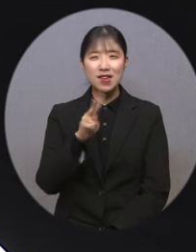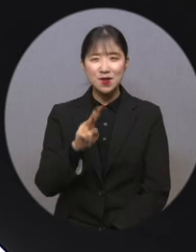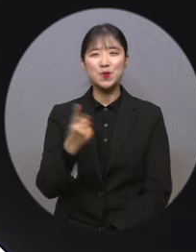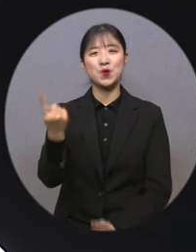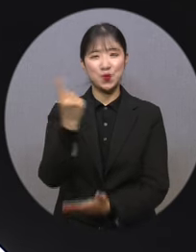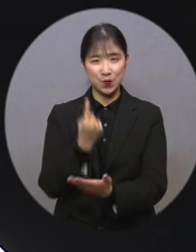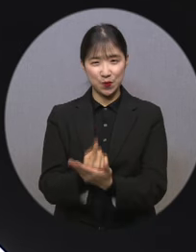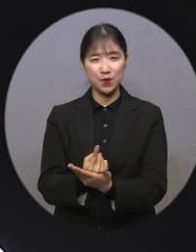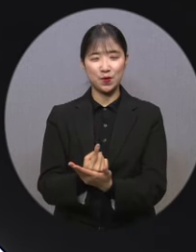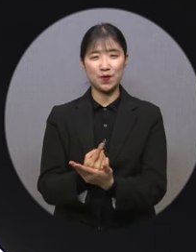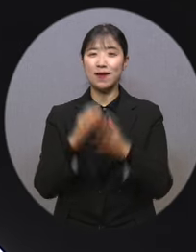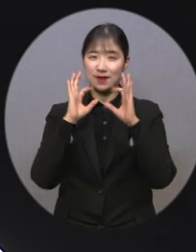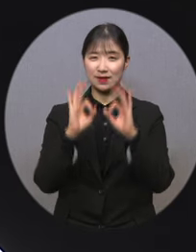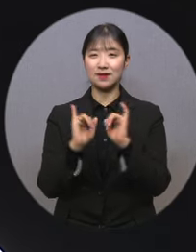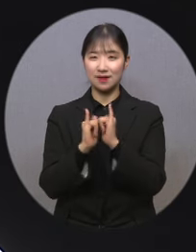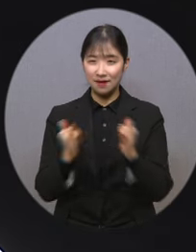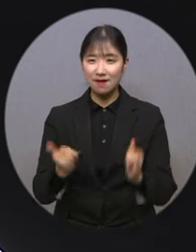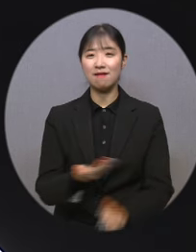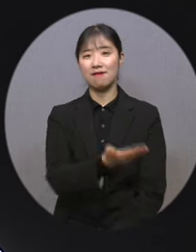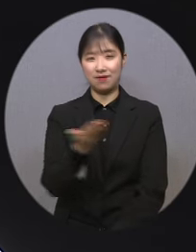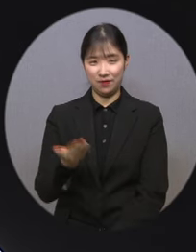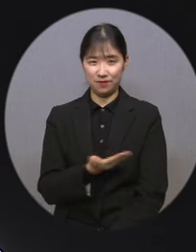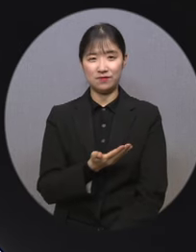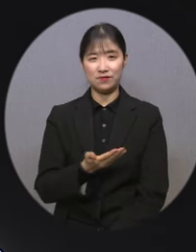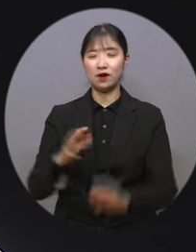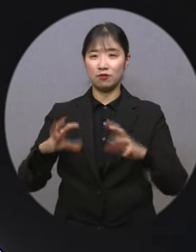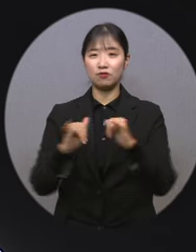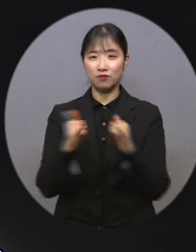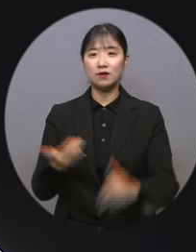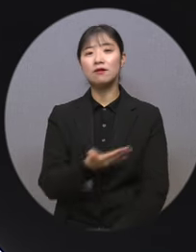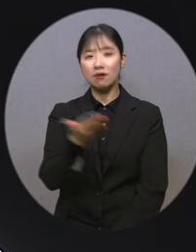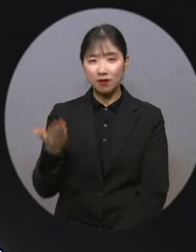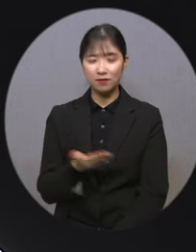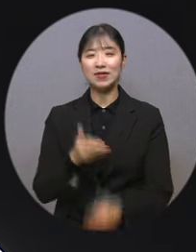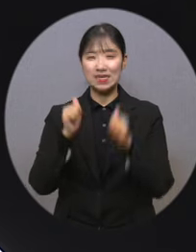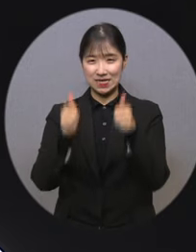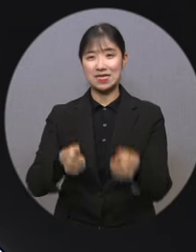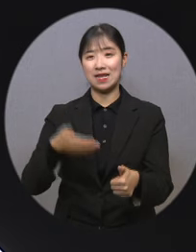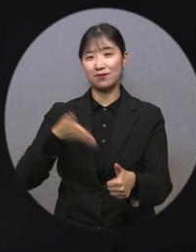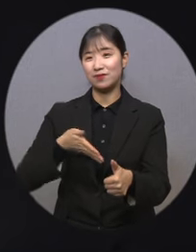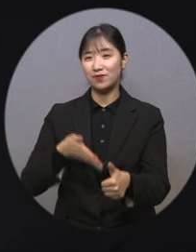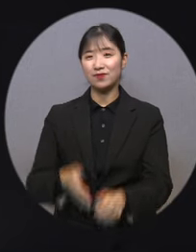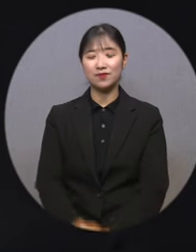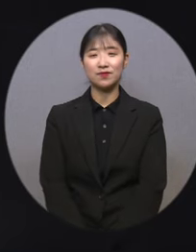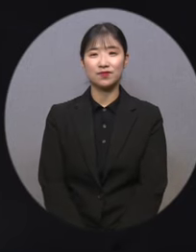우리 복지TV 시청자 여러분과 국민 여러분에게 인사 한 말씀 주시죠.